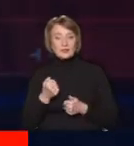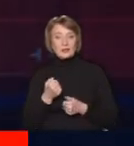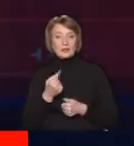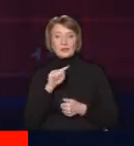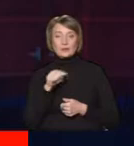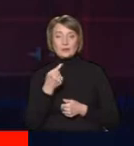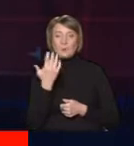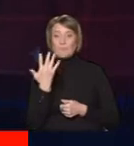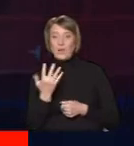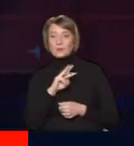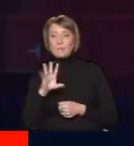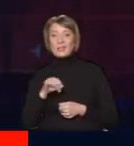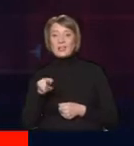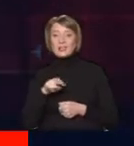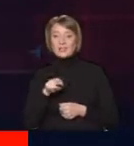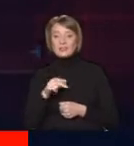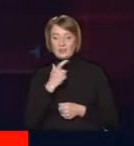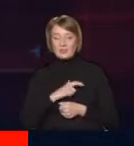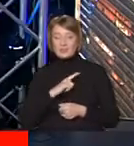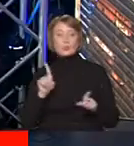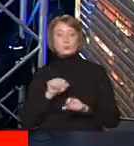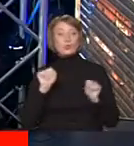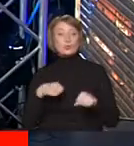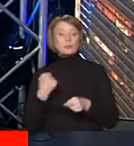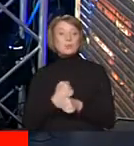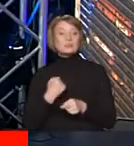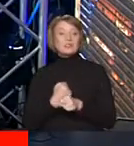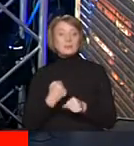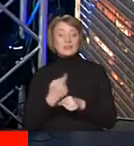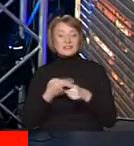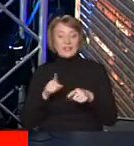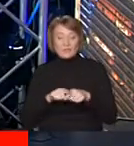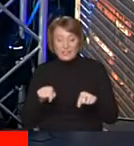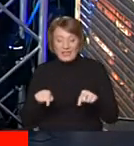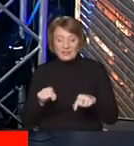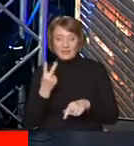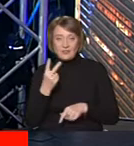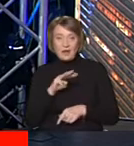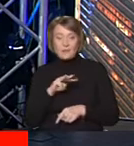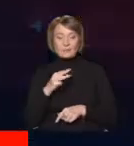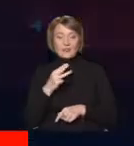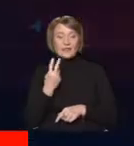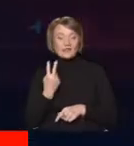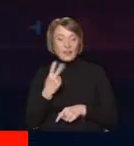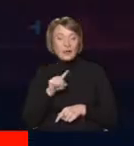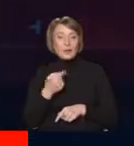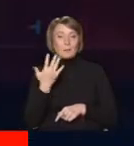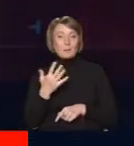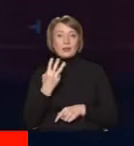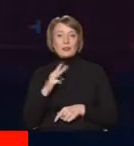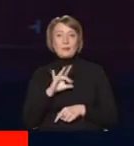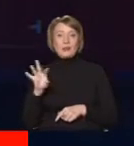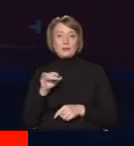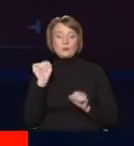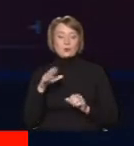Так, так от, що можна було зробити за тільки ці 2,5 мільярда гривень? За ці 2,5 мільярда можна було прокласти більше